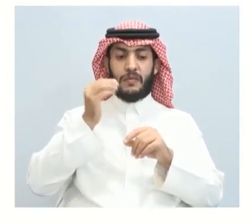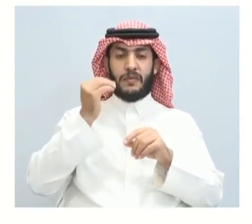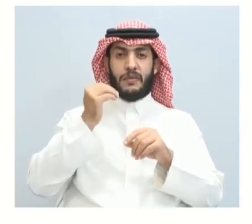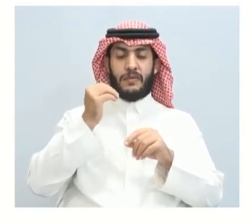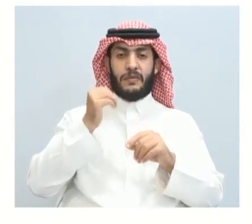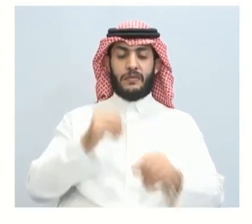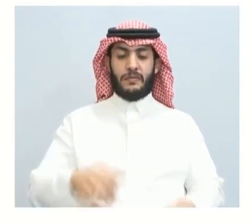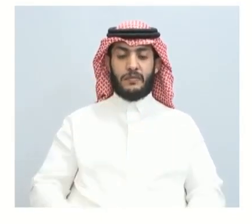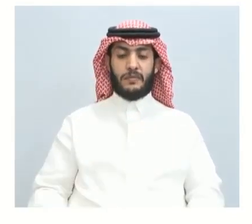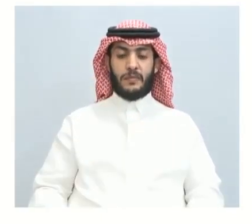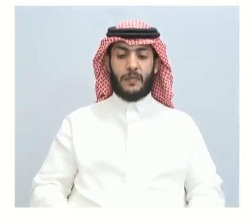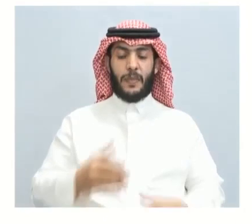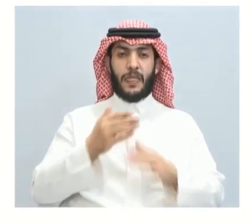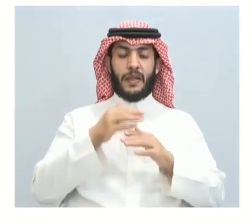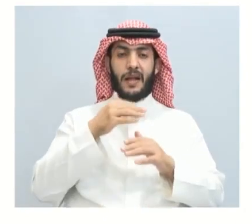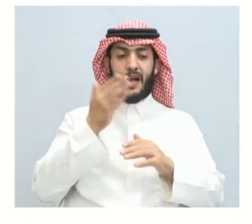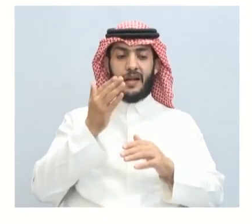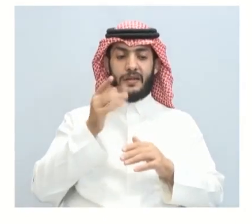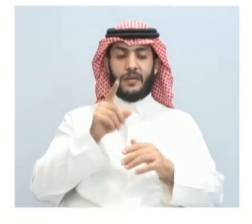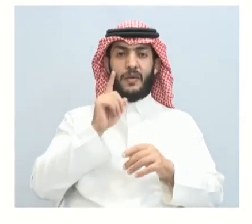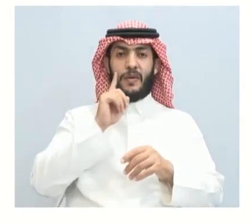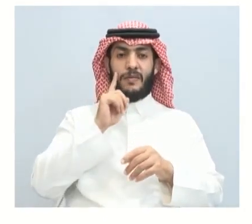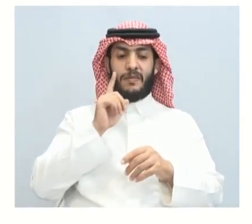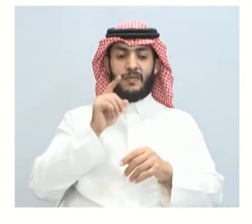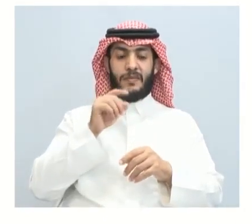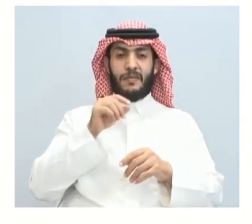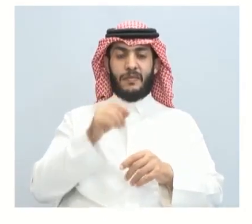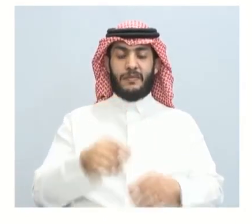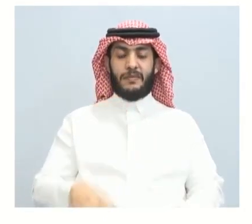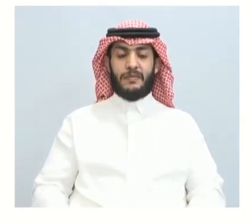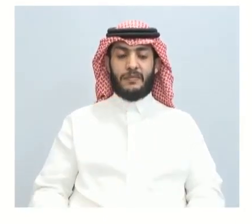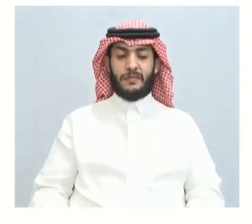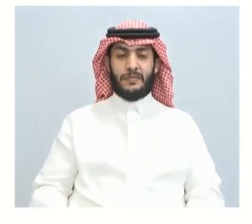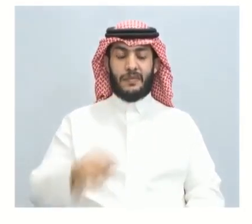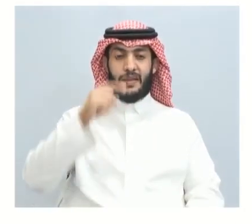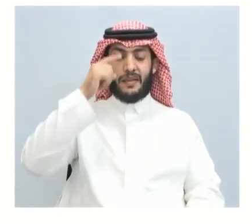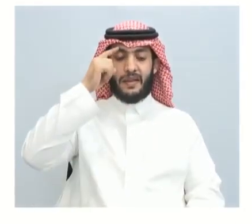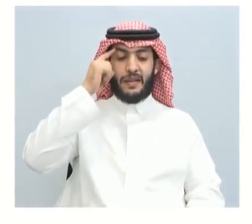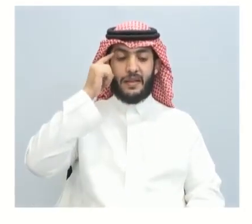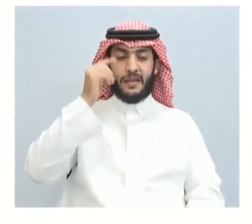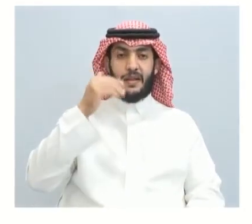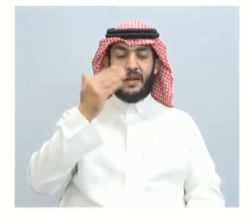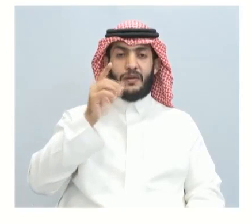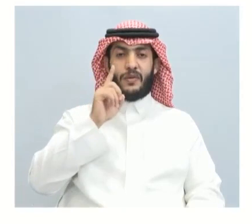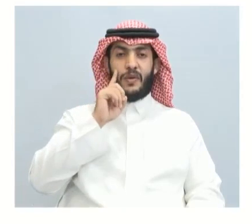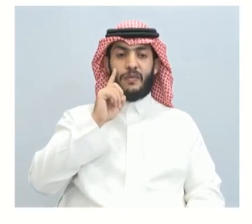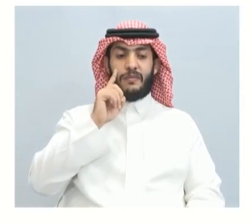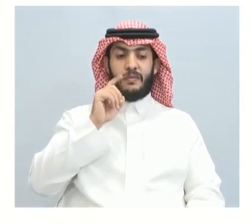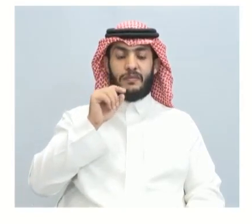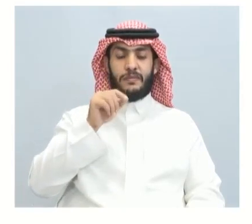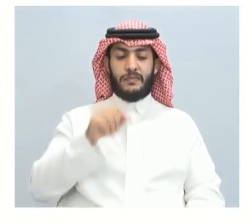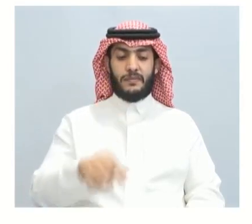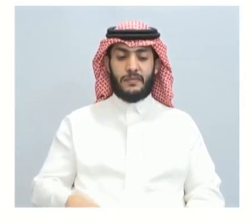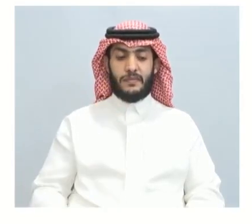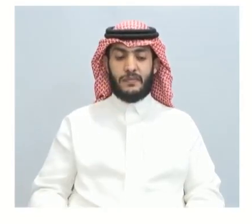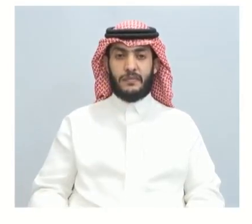الام وخارج الداله الام طبعا اذا كان خارج الداله الام نبدا بالخارج يعني ك